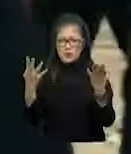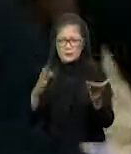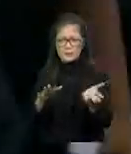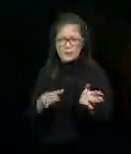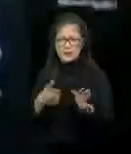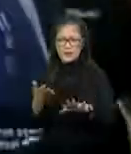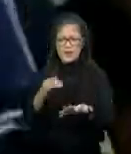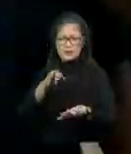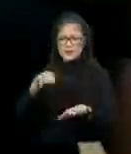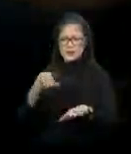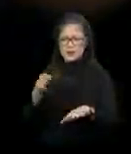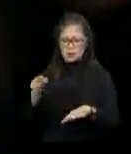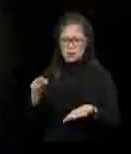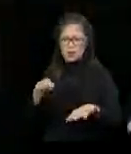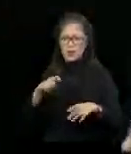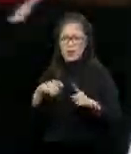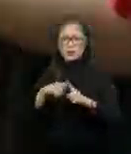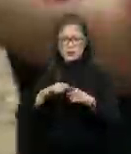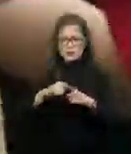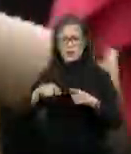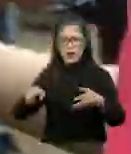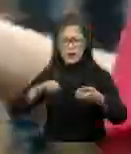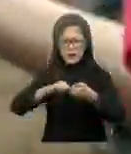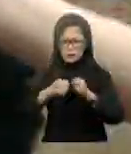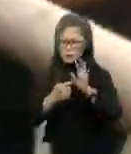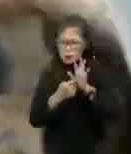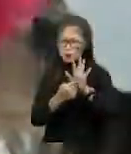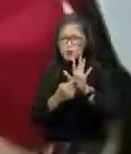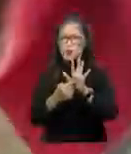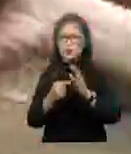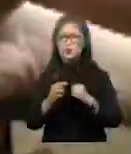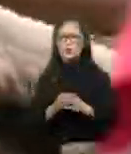Brigadir J. Tim Liputan iNews melaporkan.